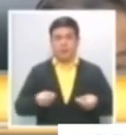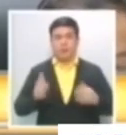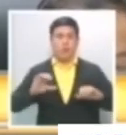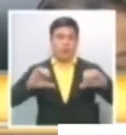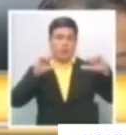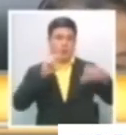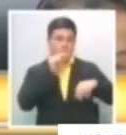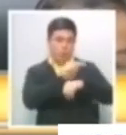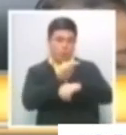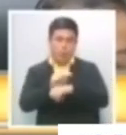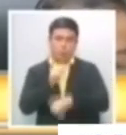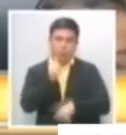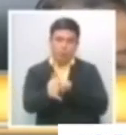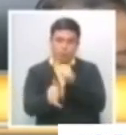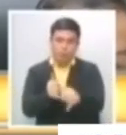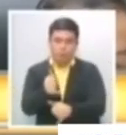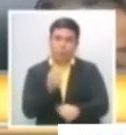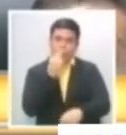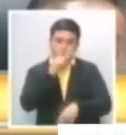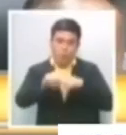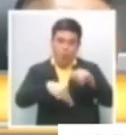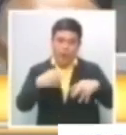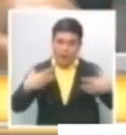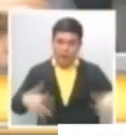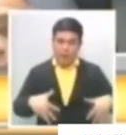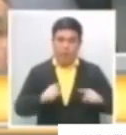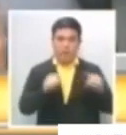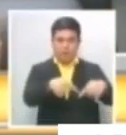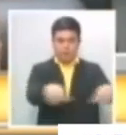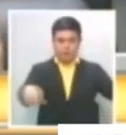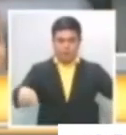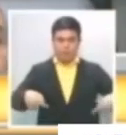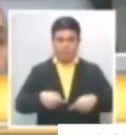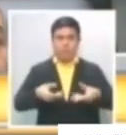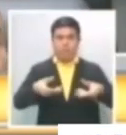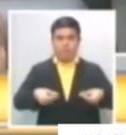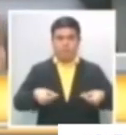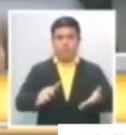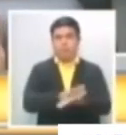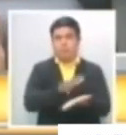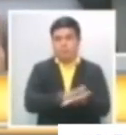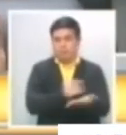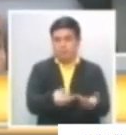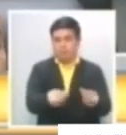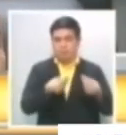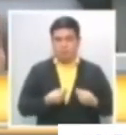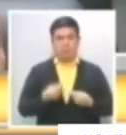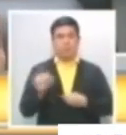ำรวจดูแลเรียบร้อยแล้วแต่ยังไม่ได้ออกโฉนดให้ตอนนี้เป็นปี